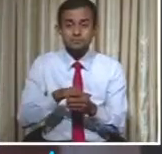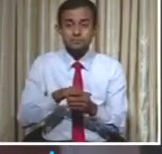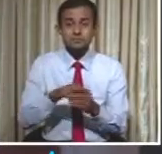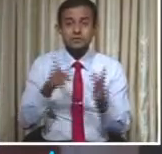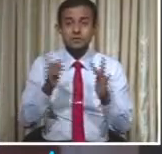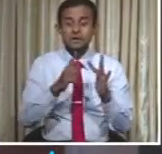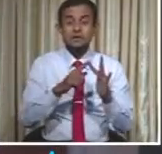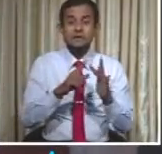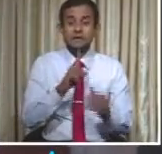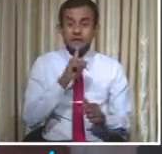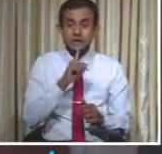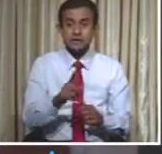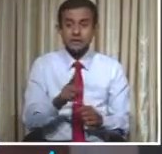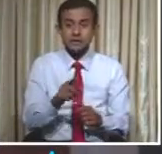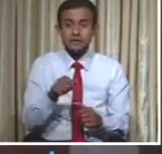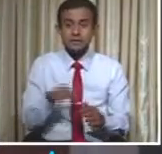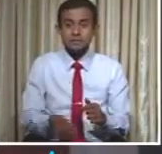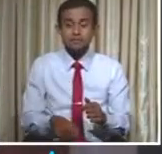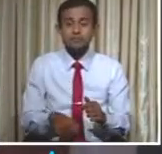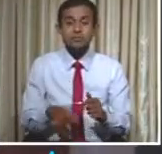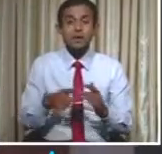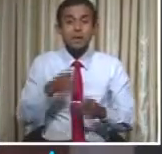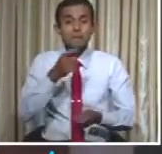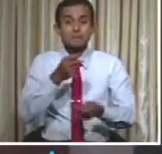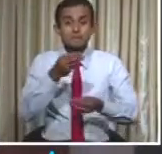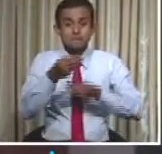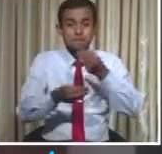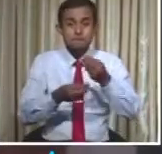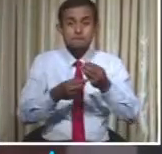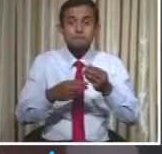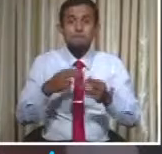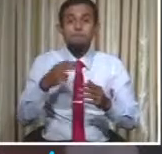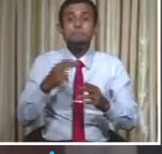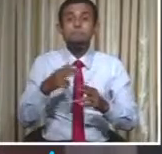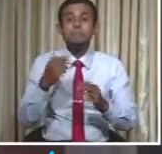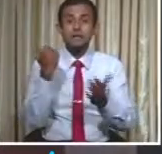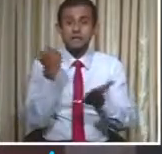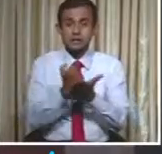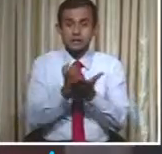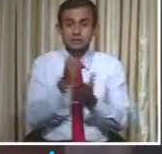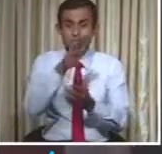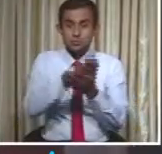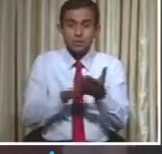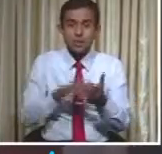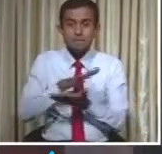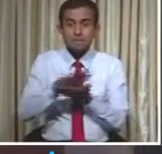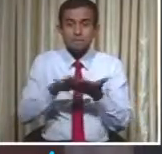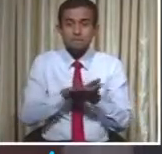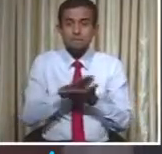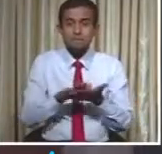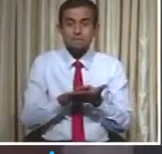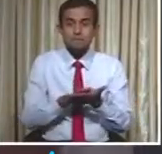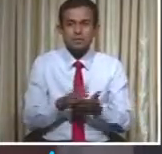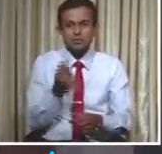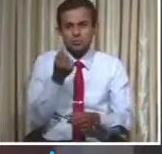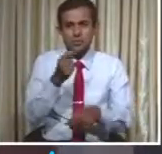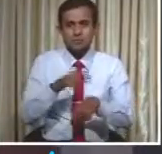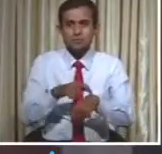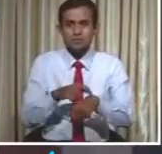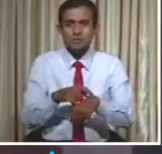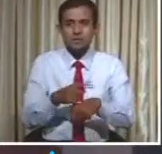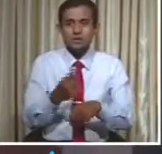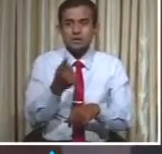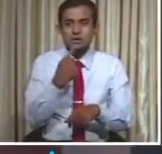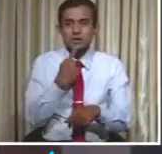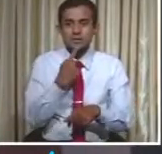ඉන්ස්ටිටියුෂන්ස් කියලා මේ ඉන්ඩස්ට්‍රීස් කියලා ලිපියක්. මේ ලිපිය තුල ඉතා පැහැදිලිව අනේ මට පොඩි වෙලාවක් තියෙනවා මගේ කතාවෙන් පස්සේ